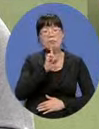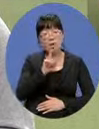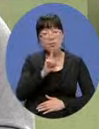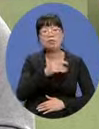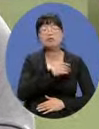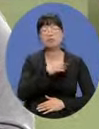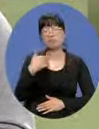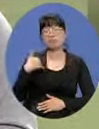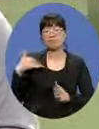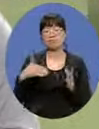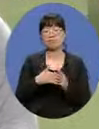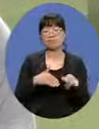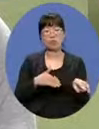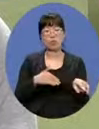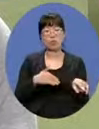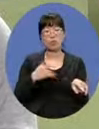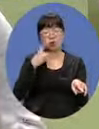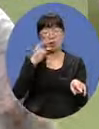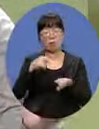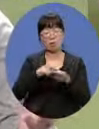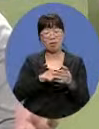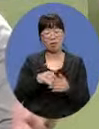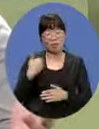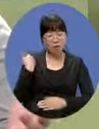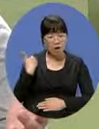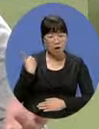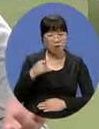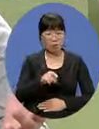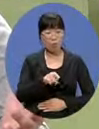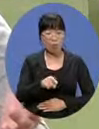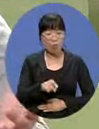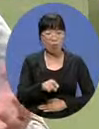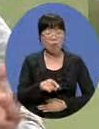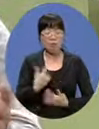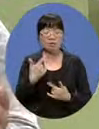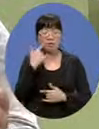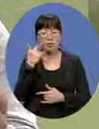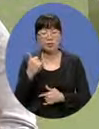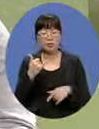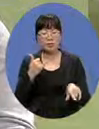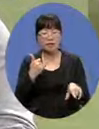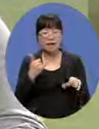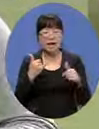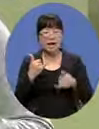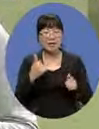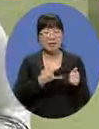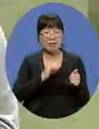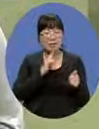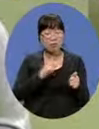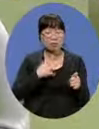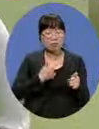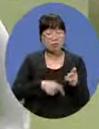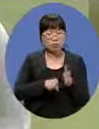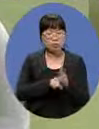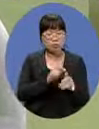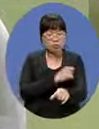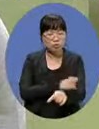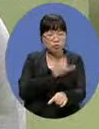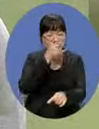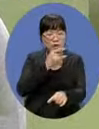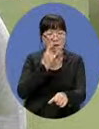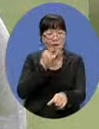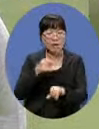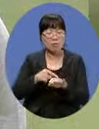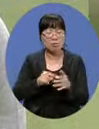됩니다. 너 왜 내 마음 몰라줘? 근데 사실 부모님들 그러거든요. 부모님들이 아이한테 흔히 하는 말이 내가 이렇게 너를 위해서 했는데 너 엄마